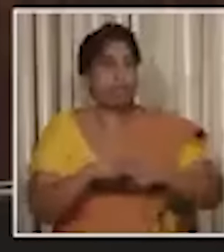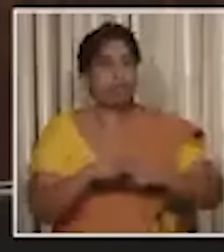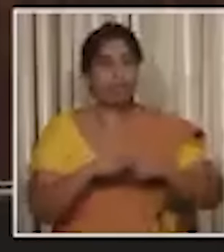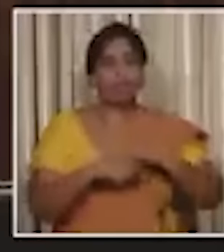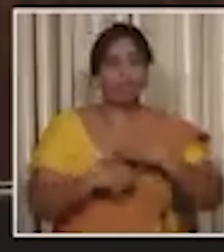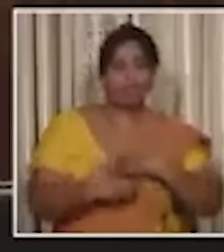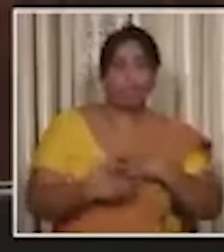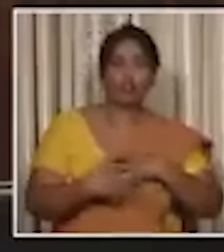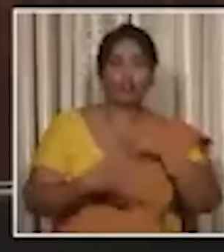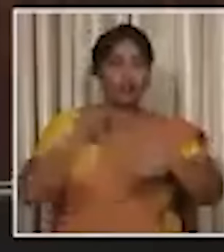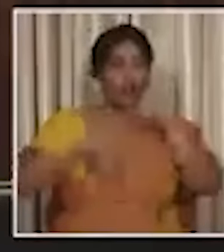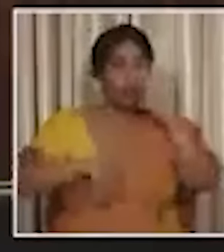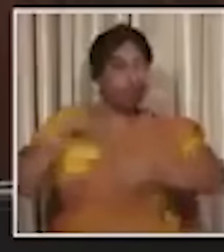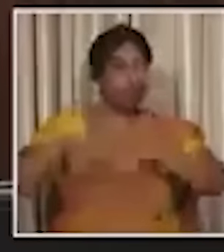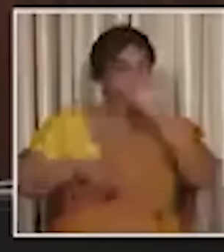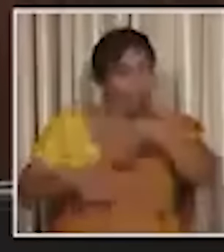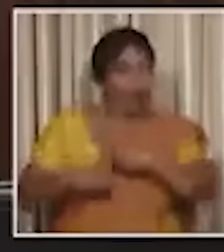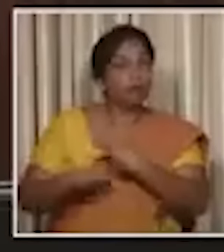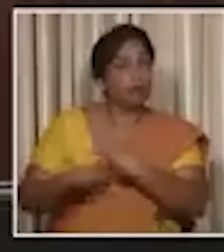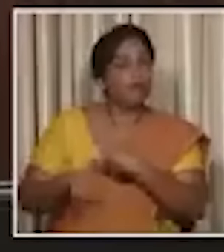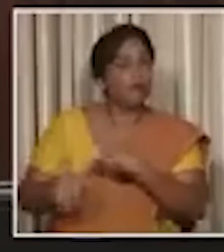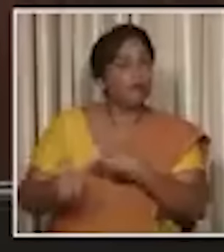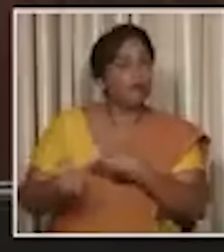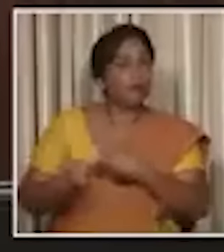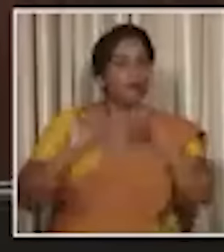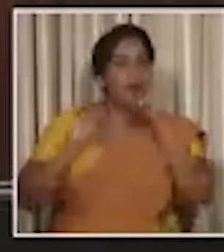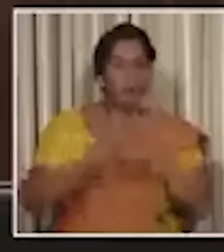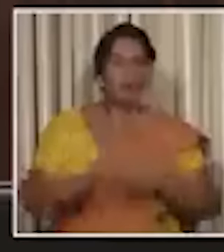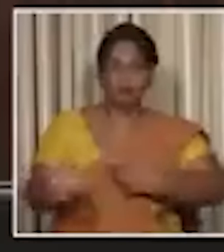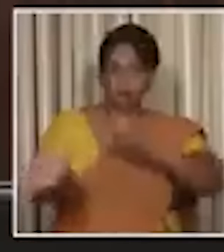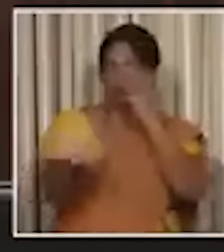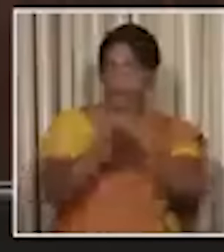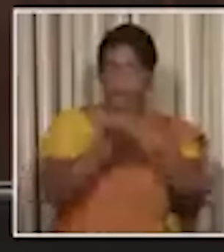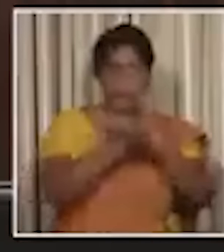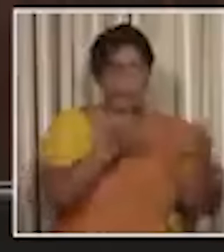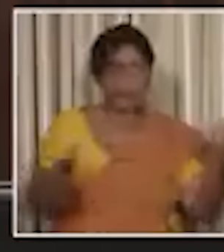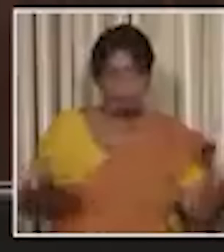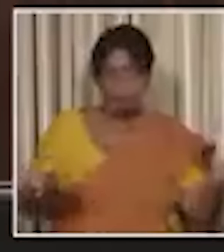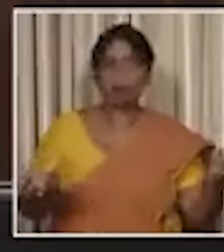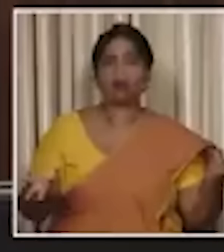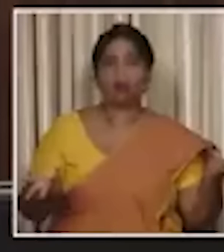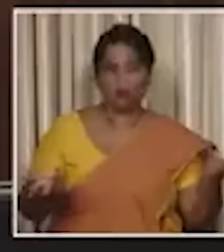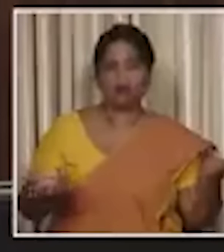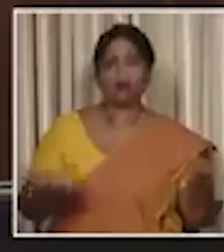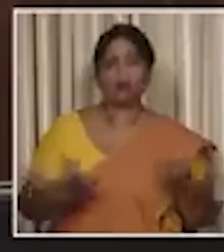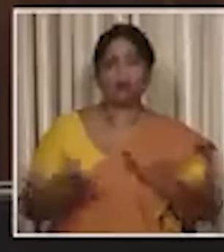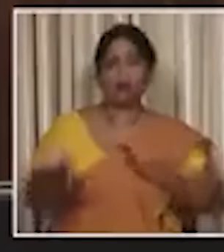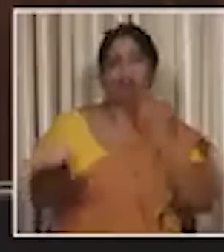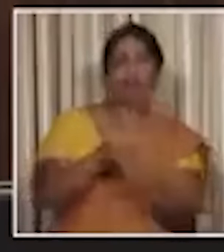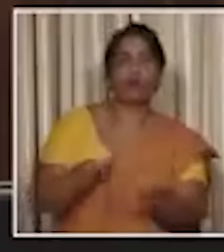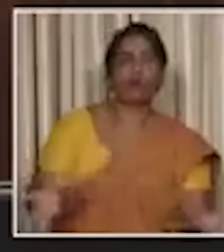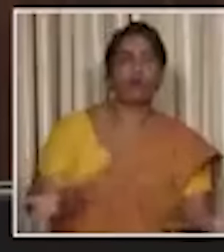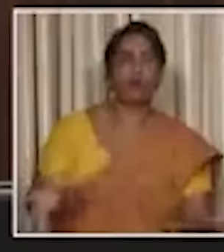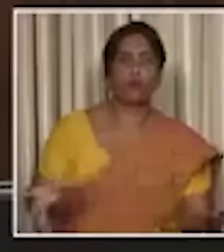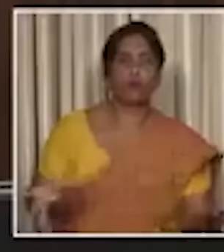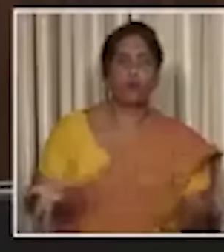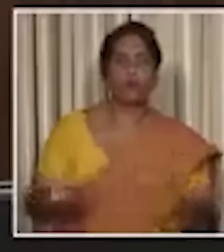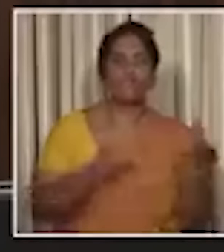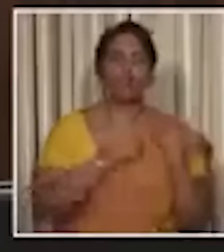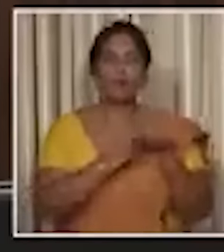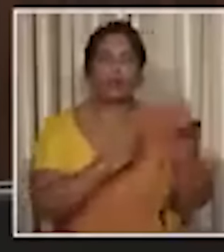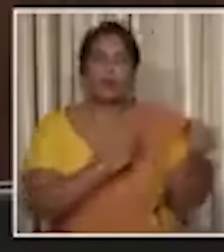வேதகர் தேசபாலன அதிகாரின்ட்டு கவர பிரமாணி பலாபுரத்து அபேக்ஷாவன் இல்ல ராஜ்ய சேவைக்கன் துளின்ம பிரபல